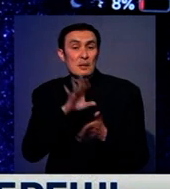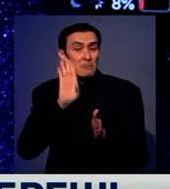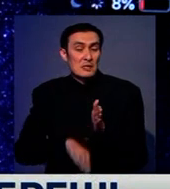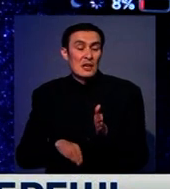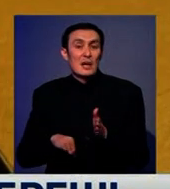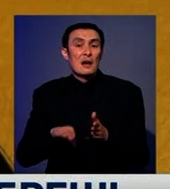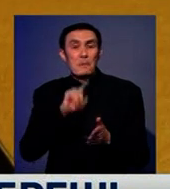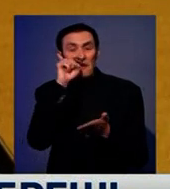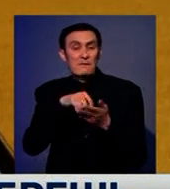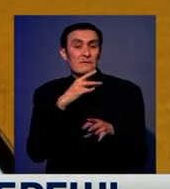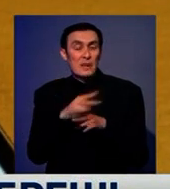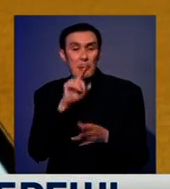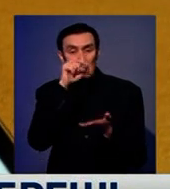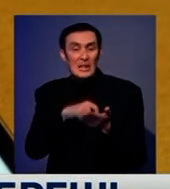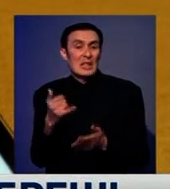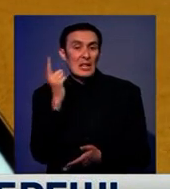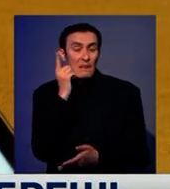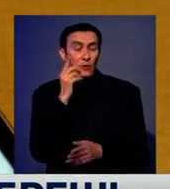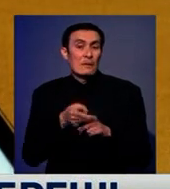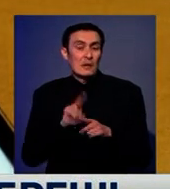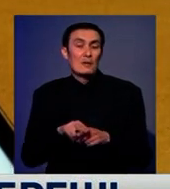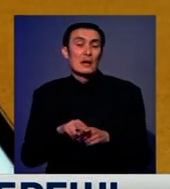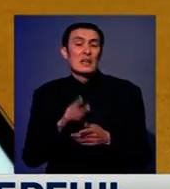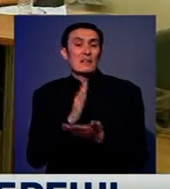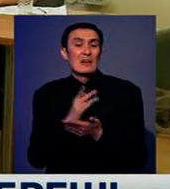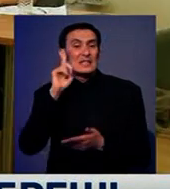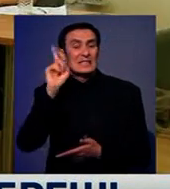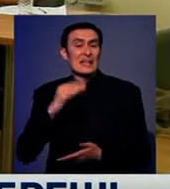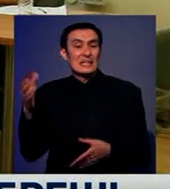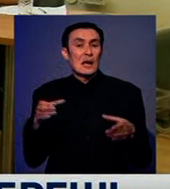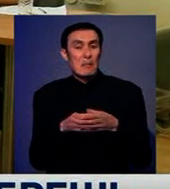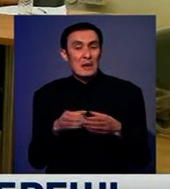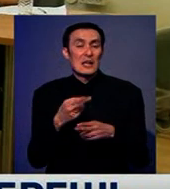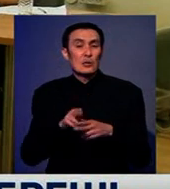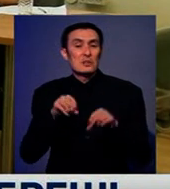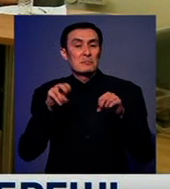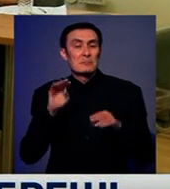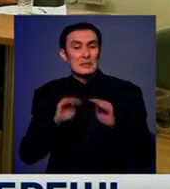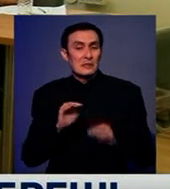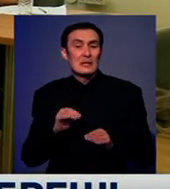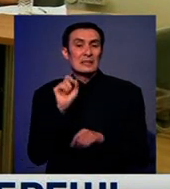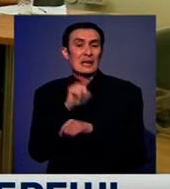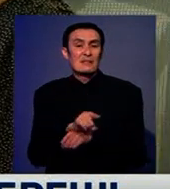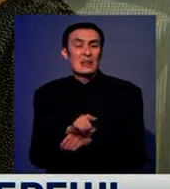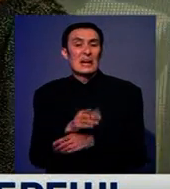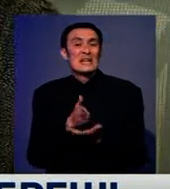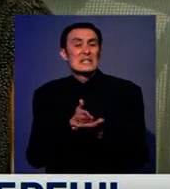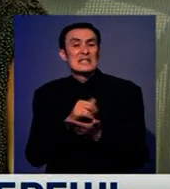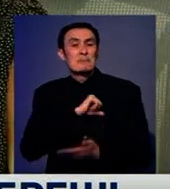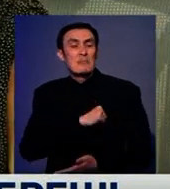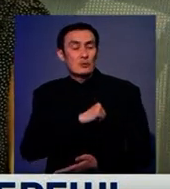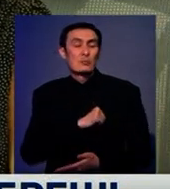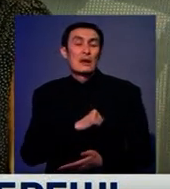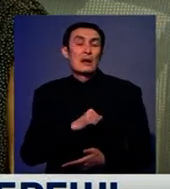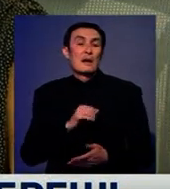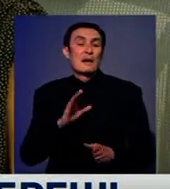Вирус все равно оказывался на устройстве. Его разработчиком является израильская компания, которая специализируется на заказах для спецслужб.